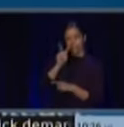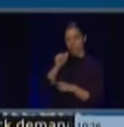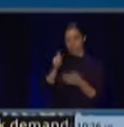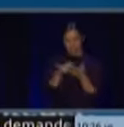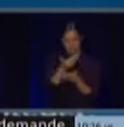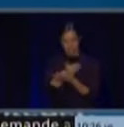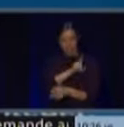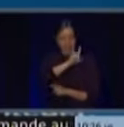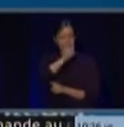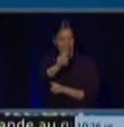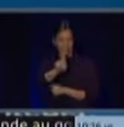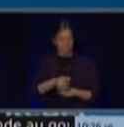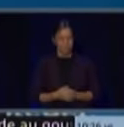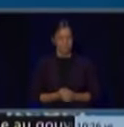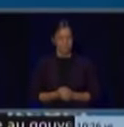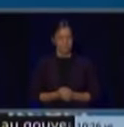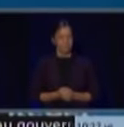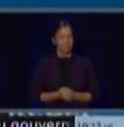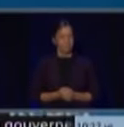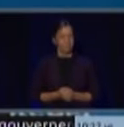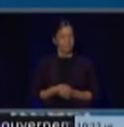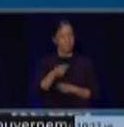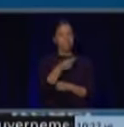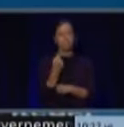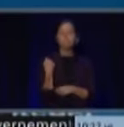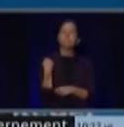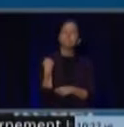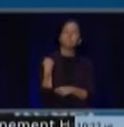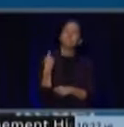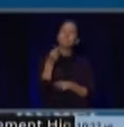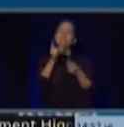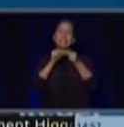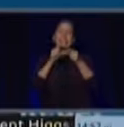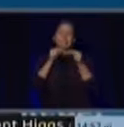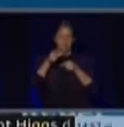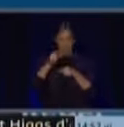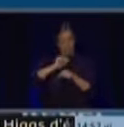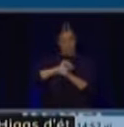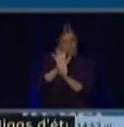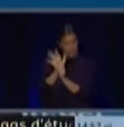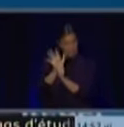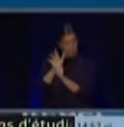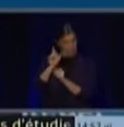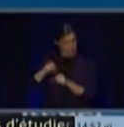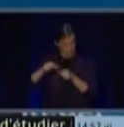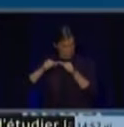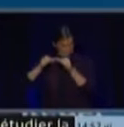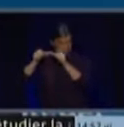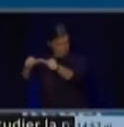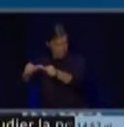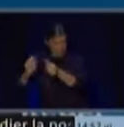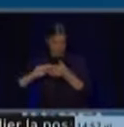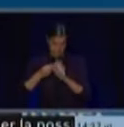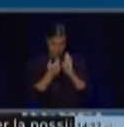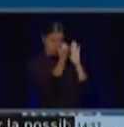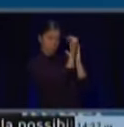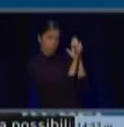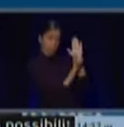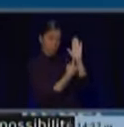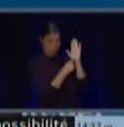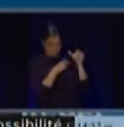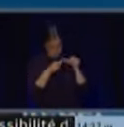vous trois. Monsieur Legault, vous avez dit tout à l'heure, on va devoir apprendre à vivre avec le virus. Est-ce qu'on devra apprendre à vivre avec les mesures sanitaires? Si oui, combien de